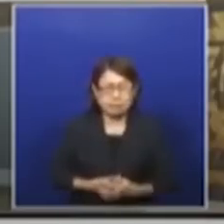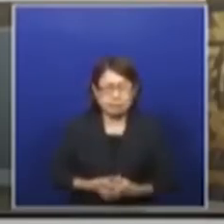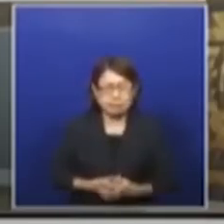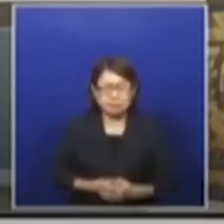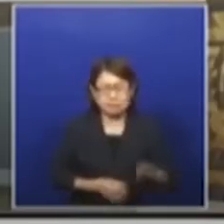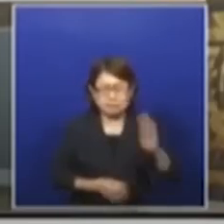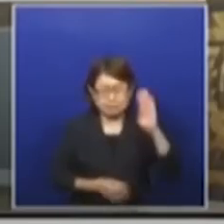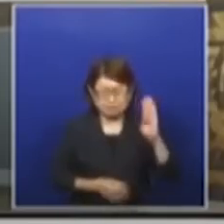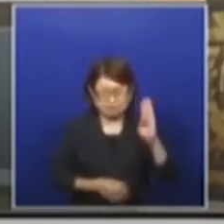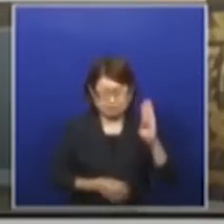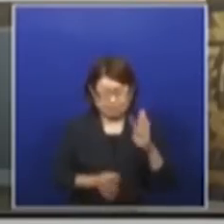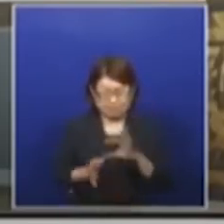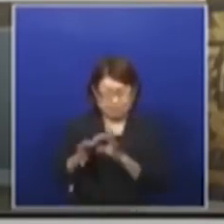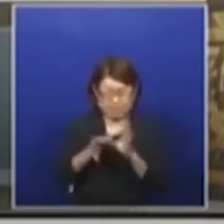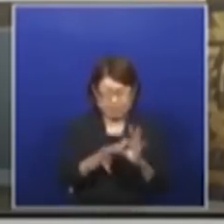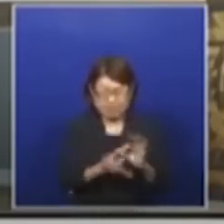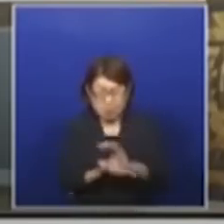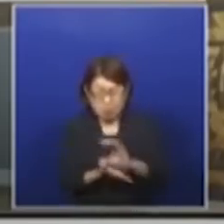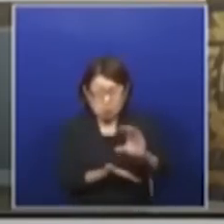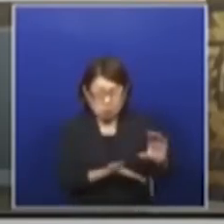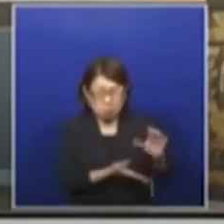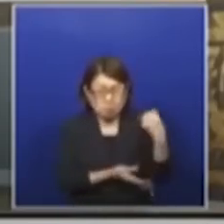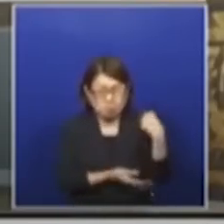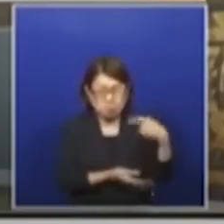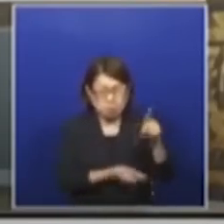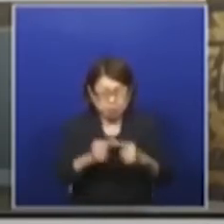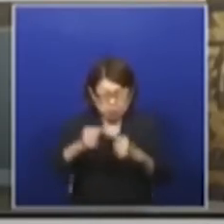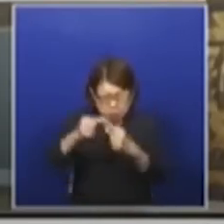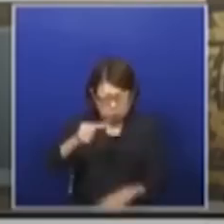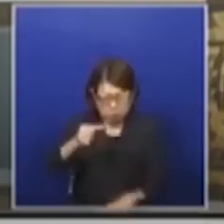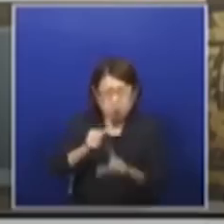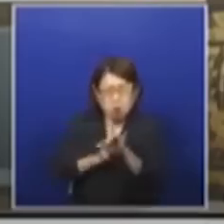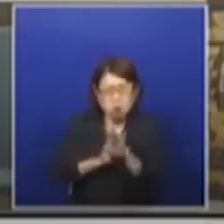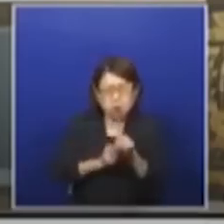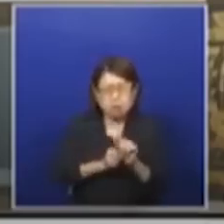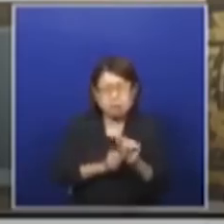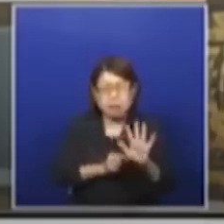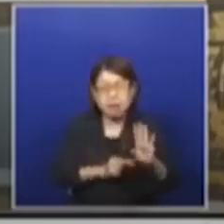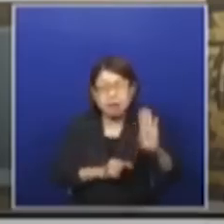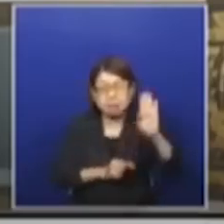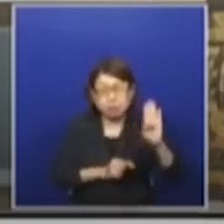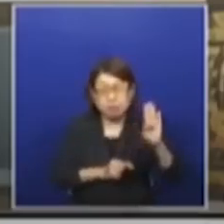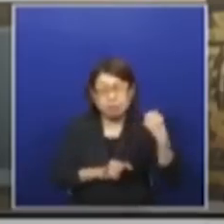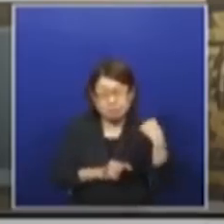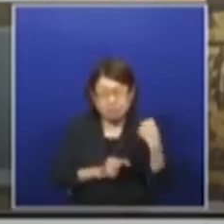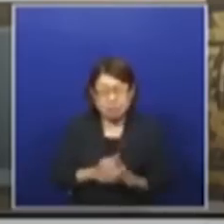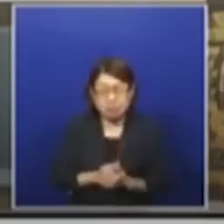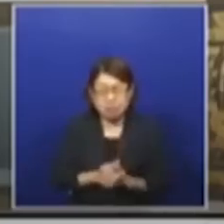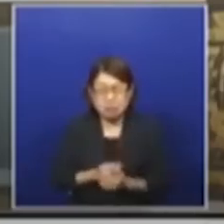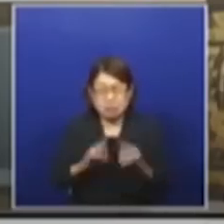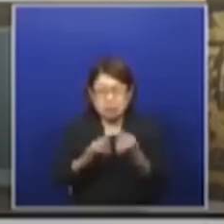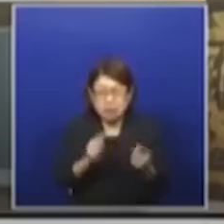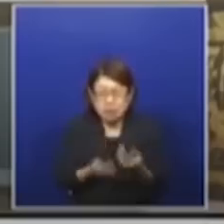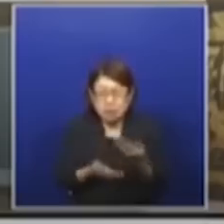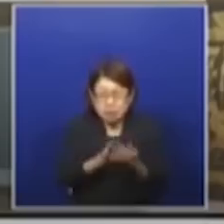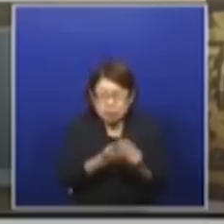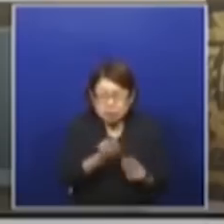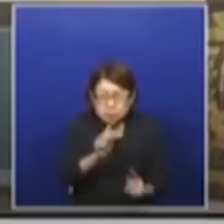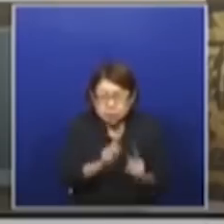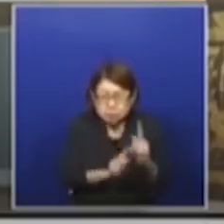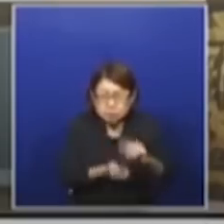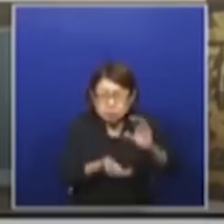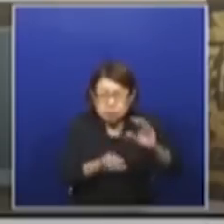บริษัทที่เข้าขายได้ประโยชน์ทั้งหมด125บริษัทนั้นมูลค่าตราสารหนี้ที่เข้าขายได้ประโยชน์รวมกันทั้งสิ้นประม